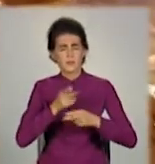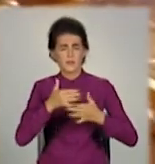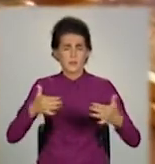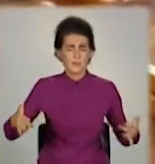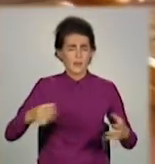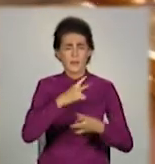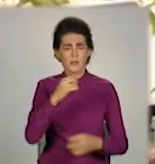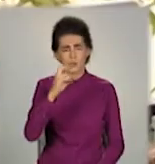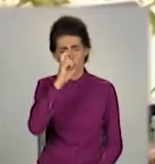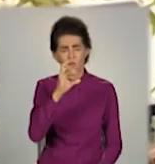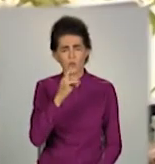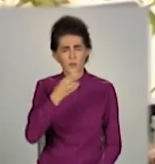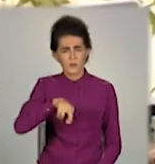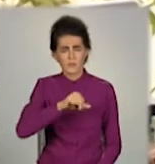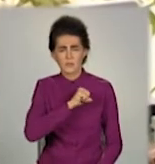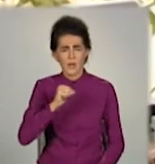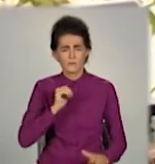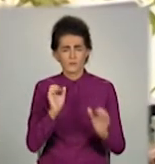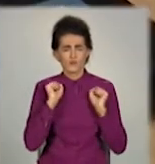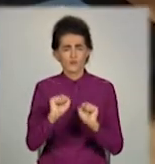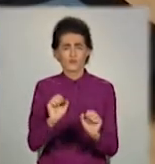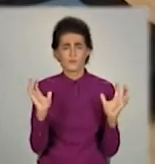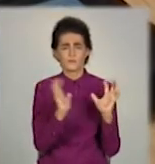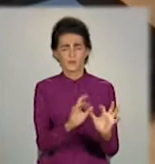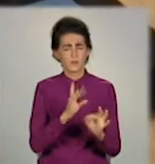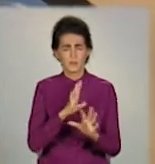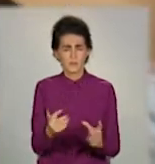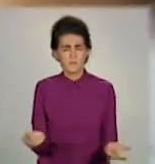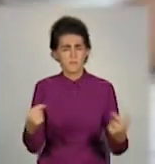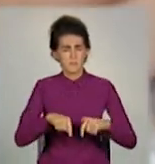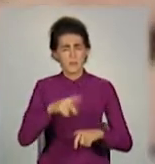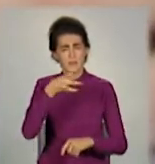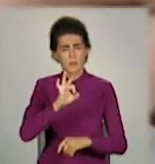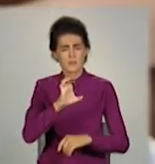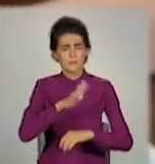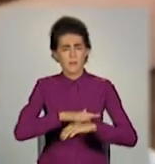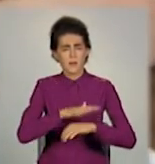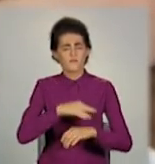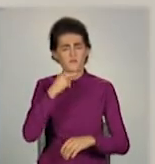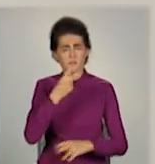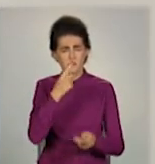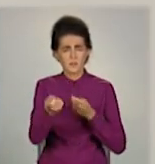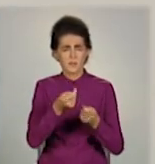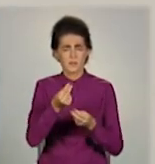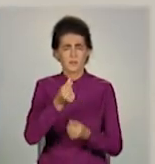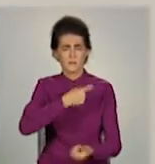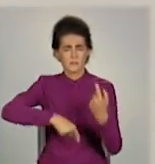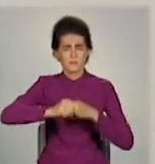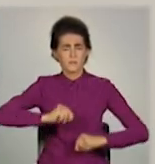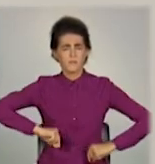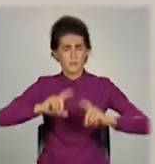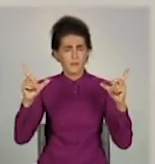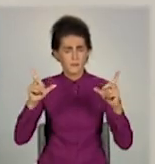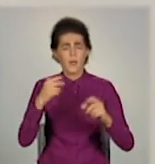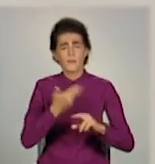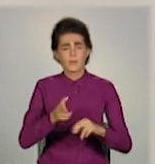Недержавні фонди захищені законом від банкрутства. Але, як і з банками, слід зважати на інфляцію. Інфляція